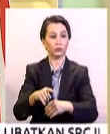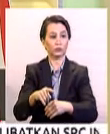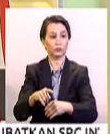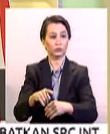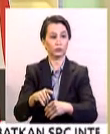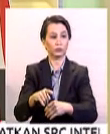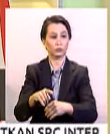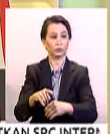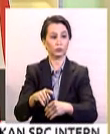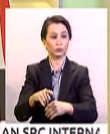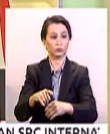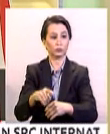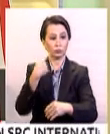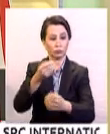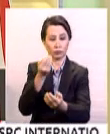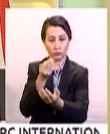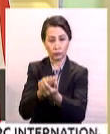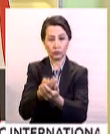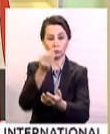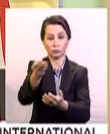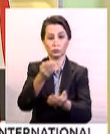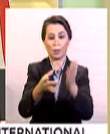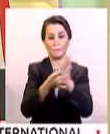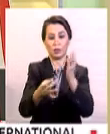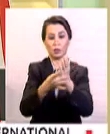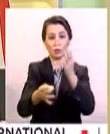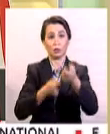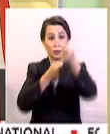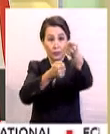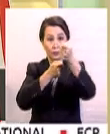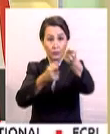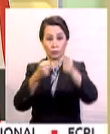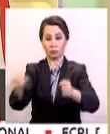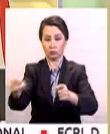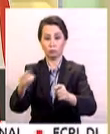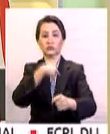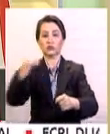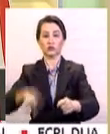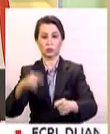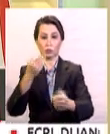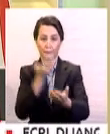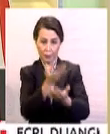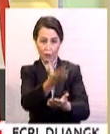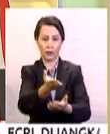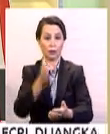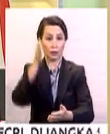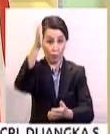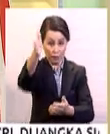purchase of palm oil from China. That will happen.